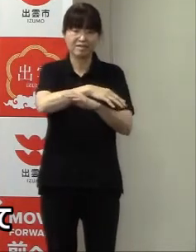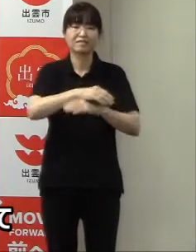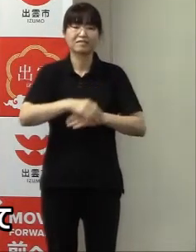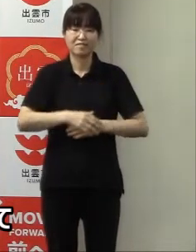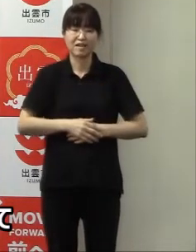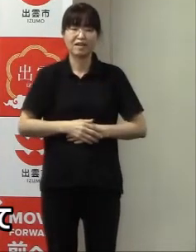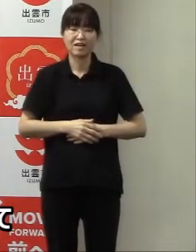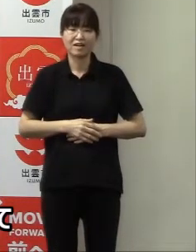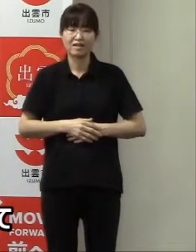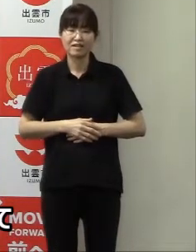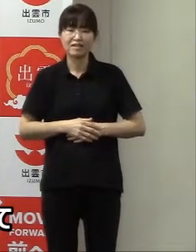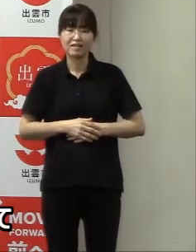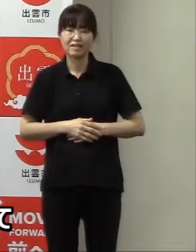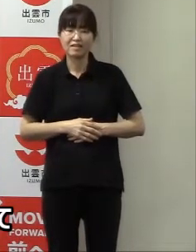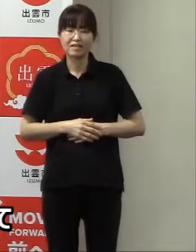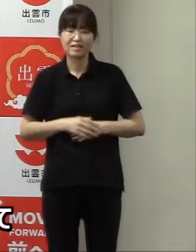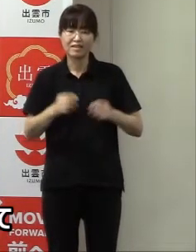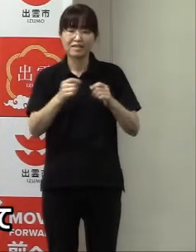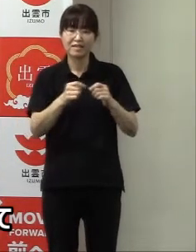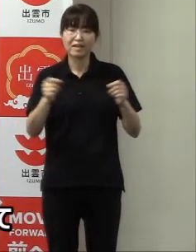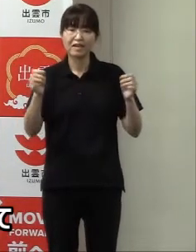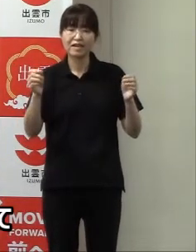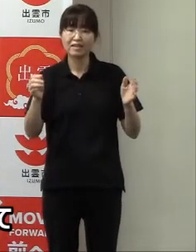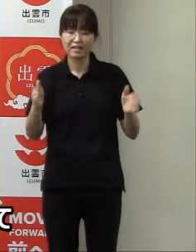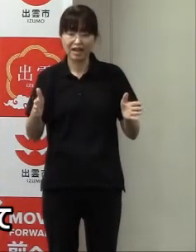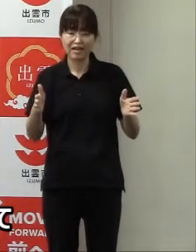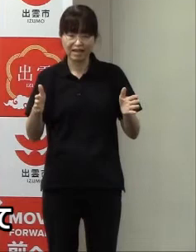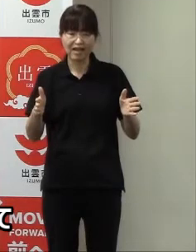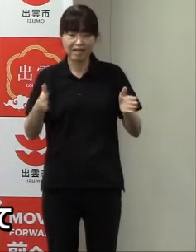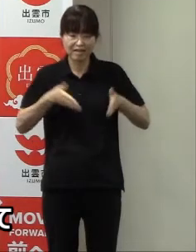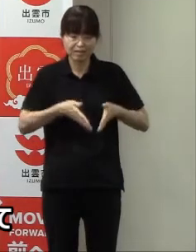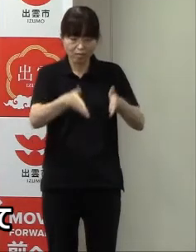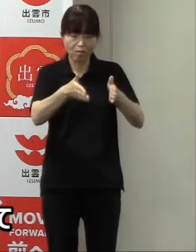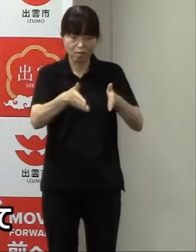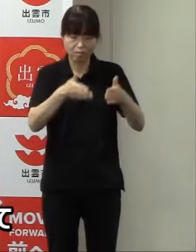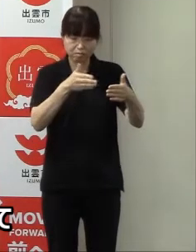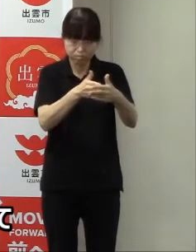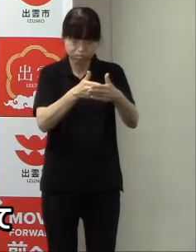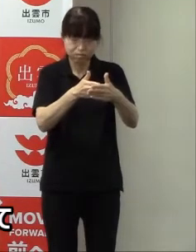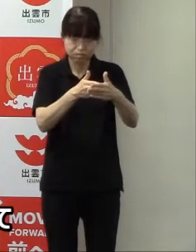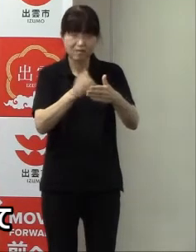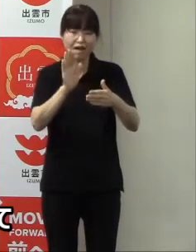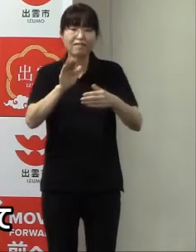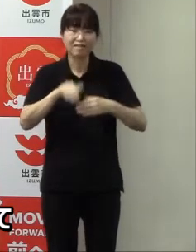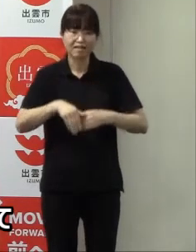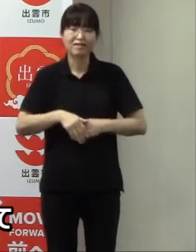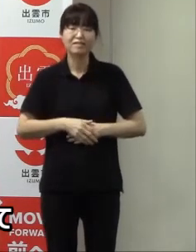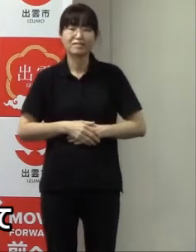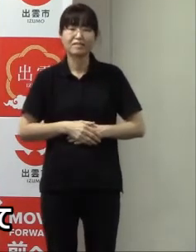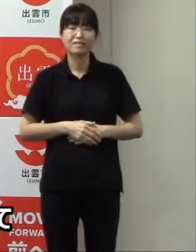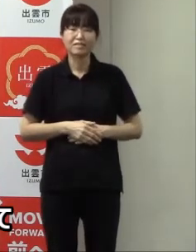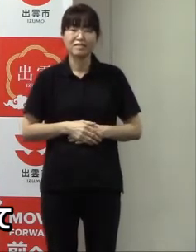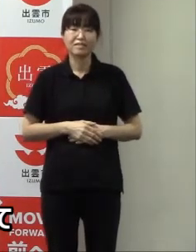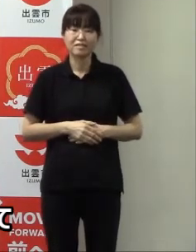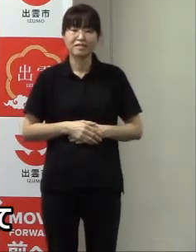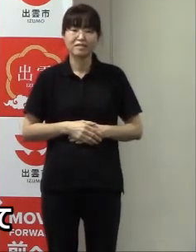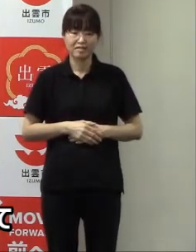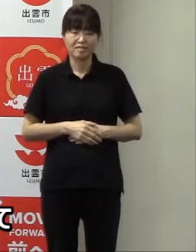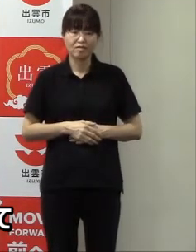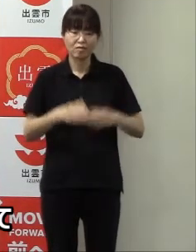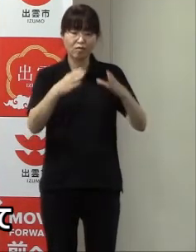んけども、長い間普通は続いていくと。で、そういう、軽石版の国土規